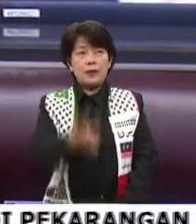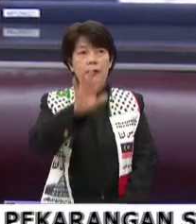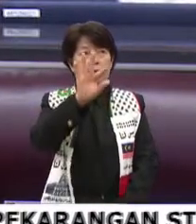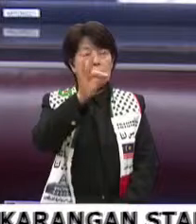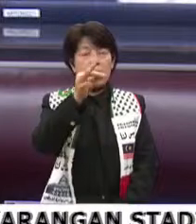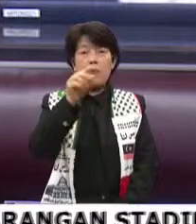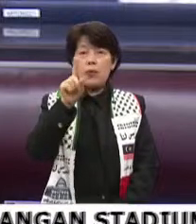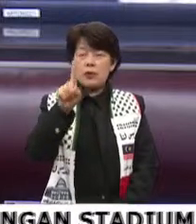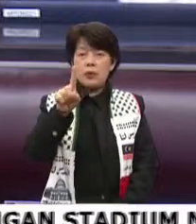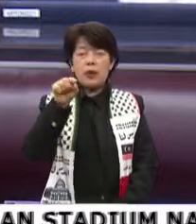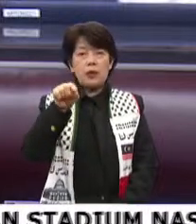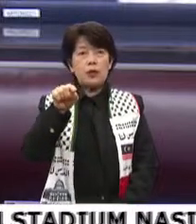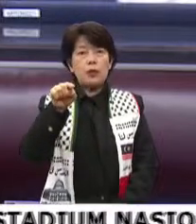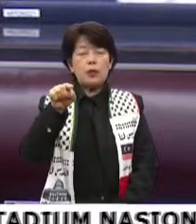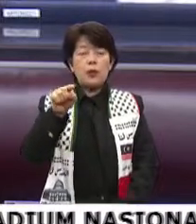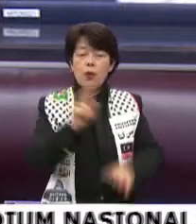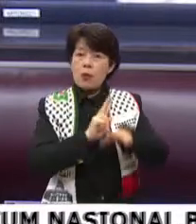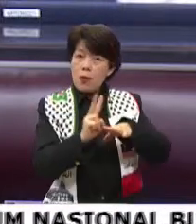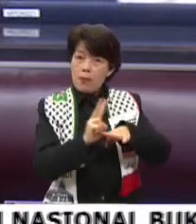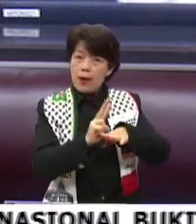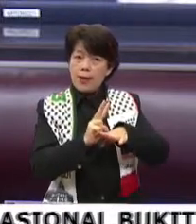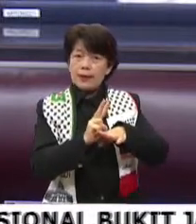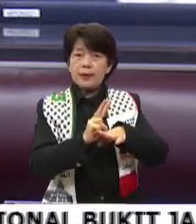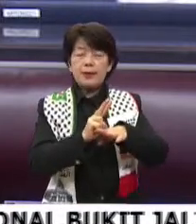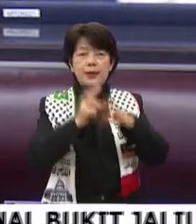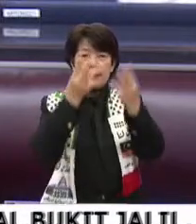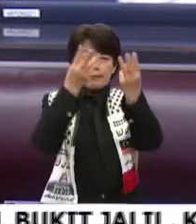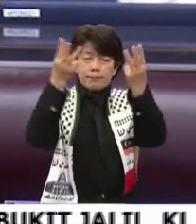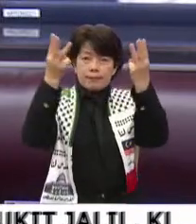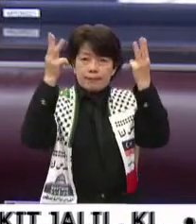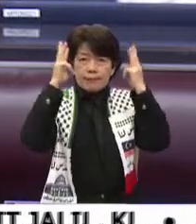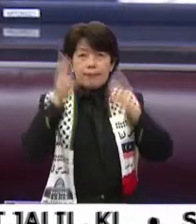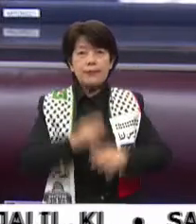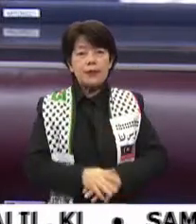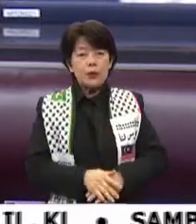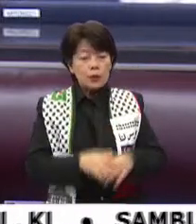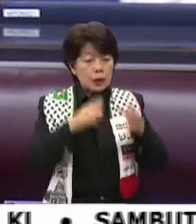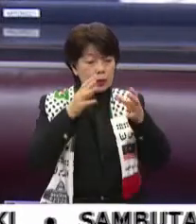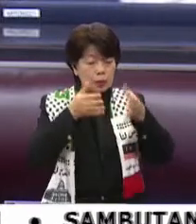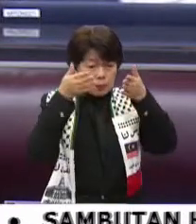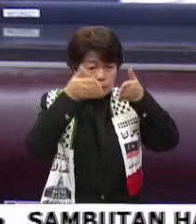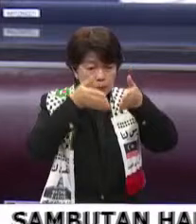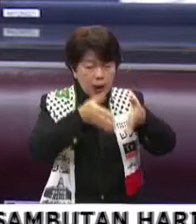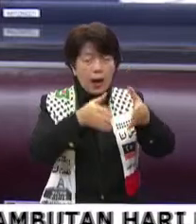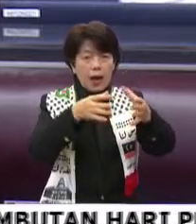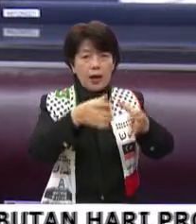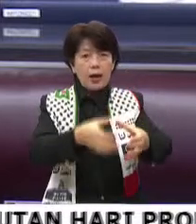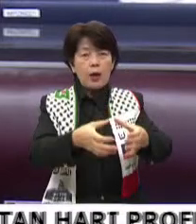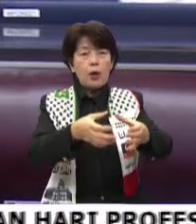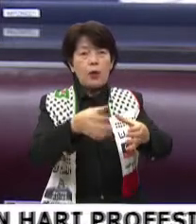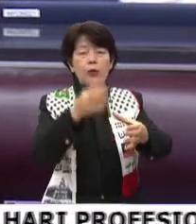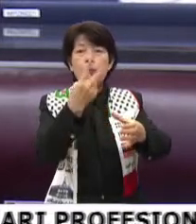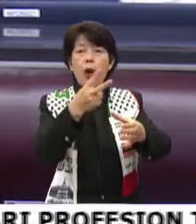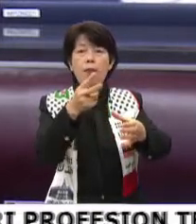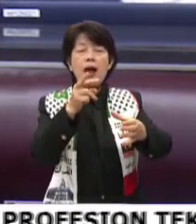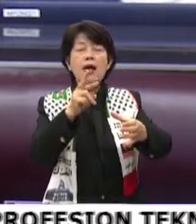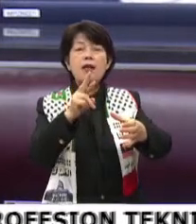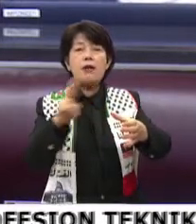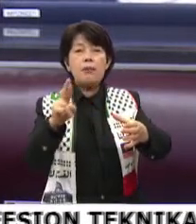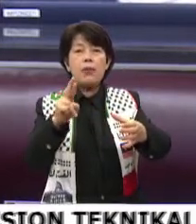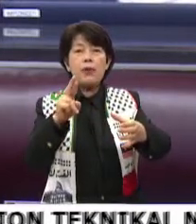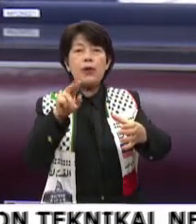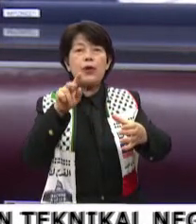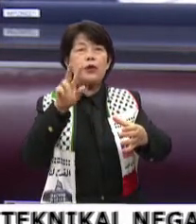91 koperasi orang asli yang telah pun ditubuhkan dengan 12